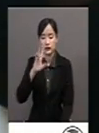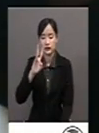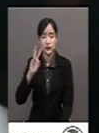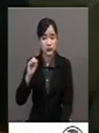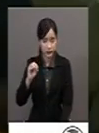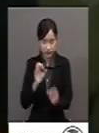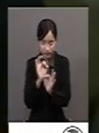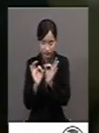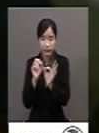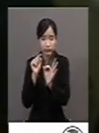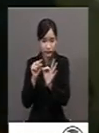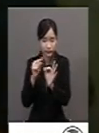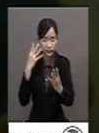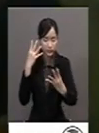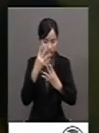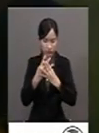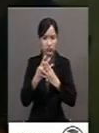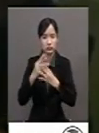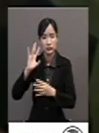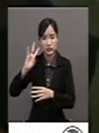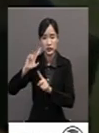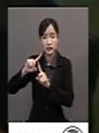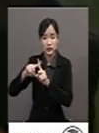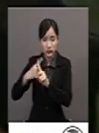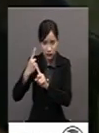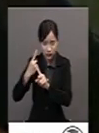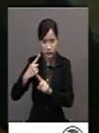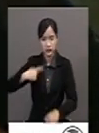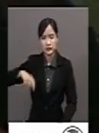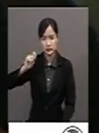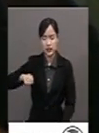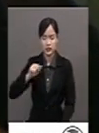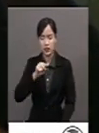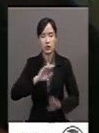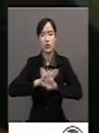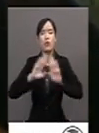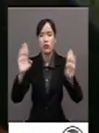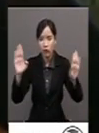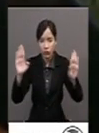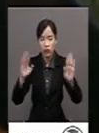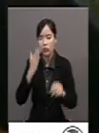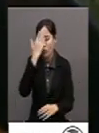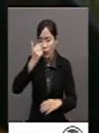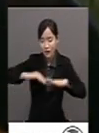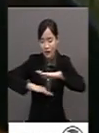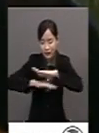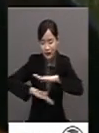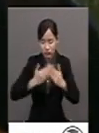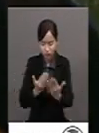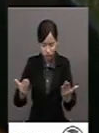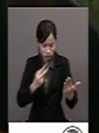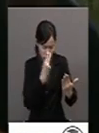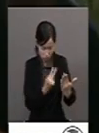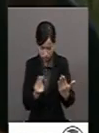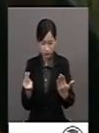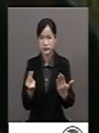ถูกจำคุกกว่า7เดือนและศาลเนี่ยนะฮะมีคำตัดสินยกฟ้องเนื่องจากหลักฐานของเจ้าที่ตำรวจนะครับศาลบ